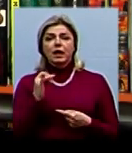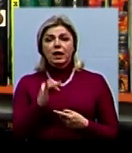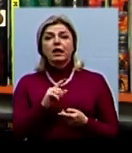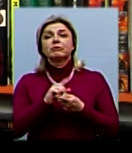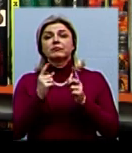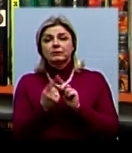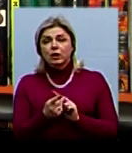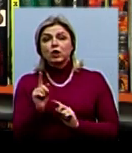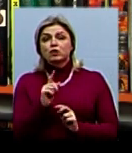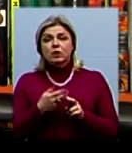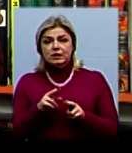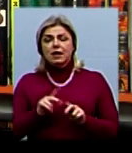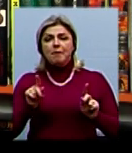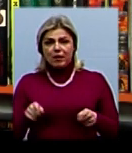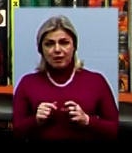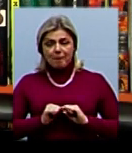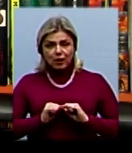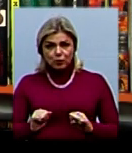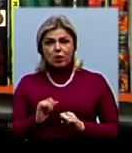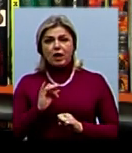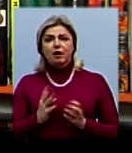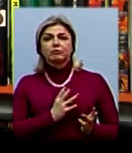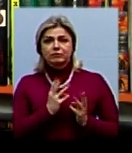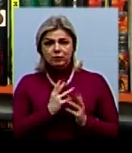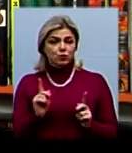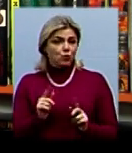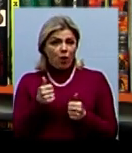у те, що цей підйом патріотизму, підйом хорошого чогось